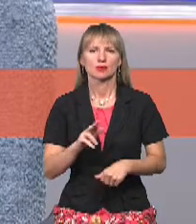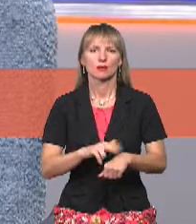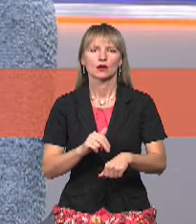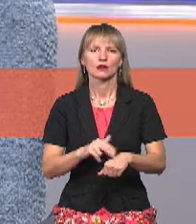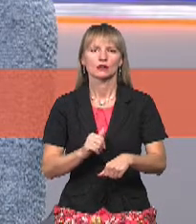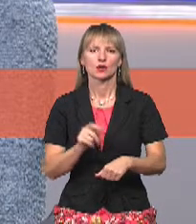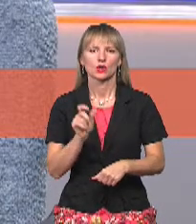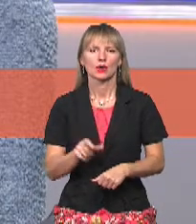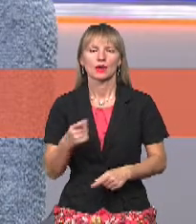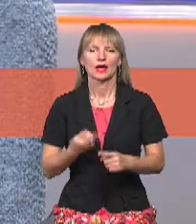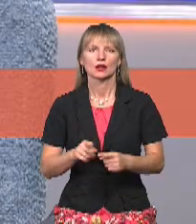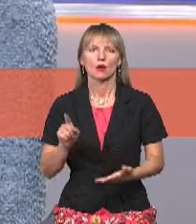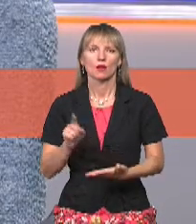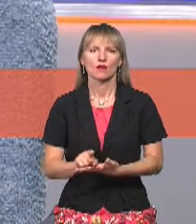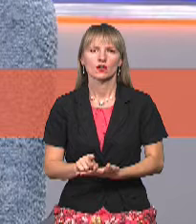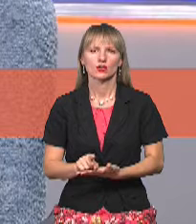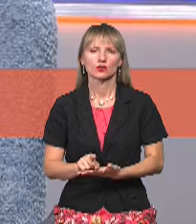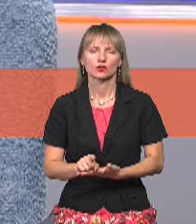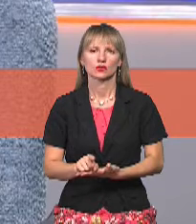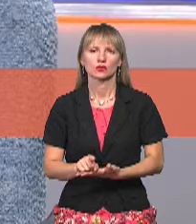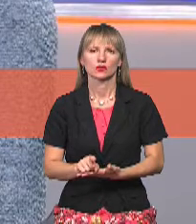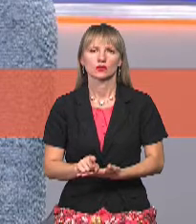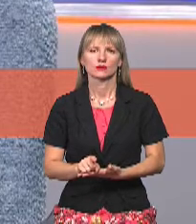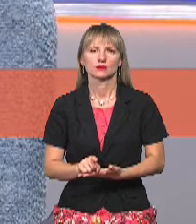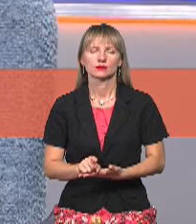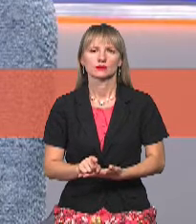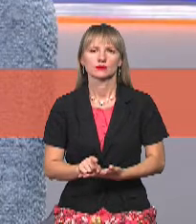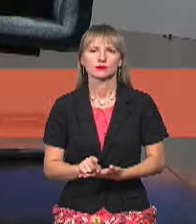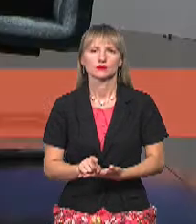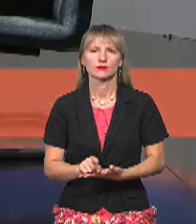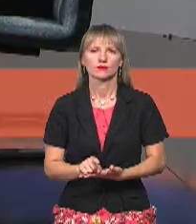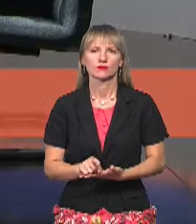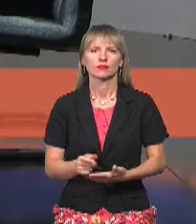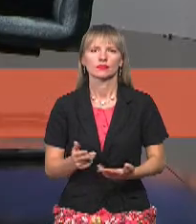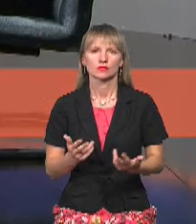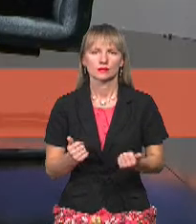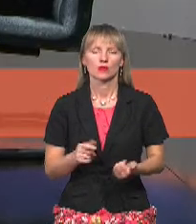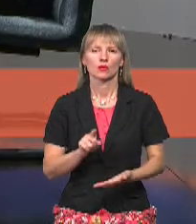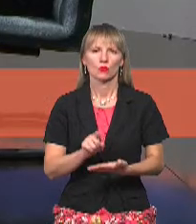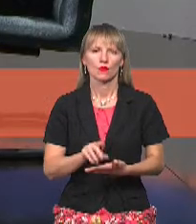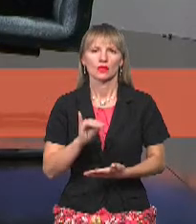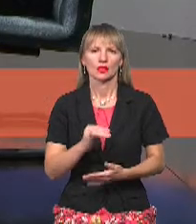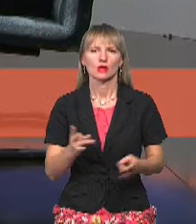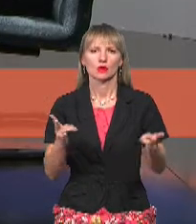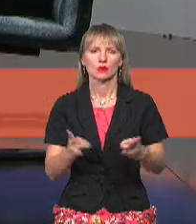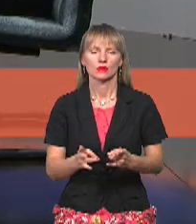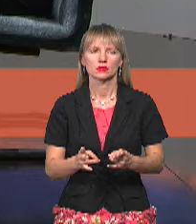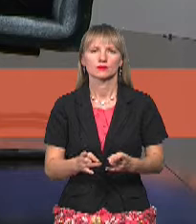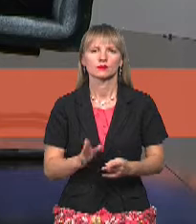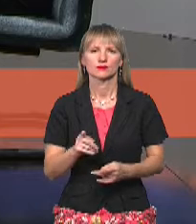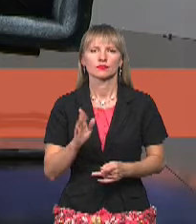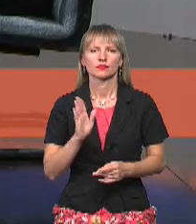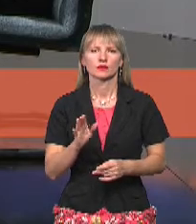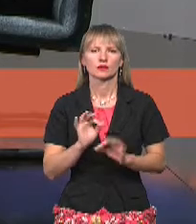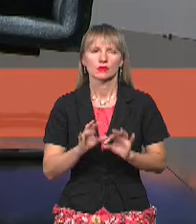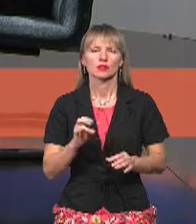поліцейського офіцера громади – це обов'язок? Ну, якби і обов'язок, і необхідність. Тобто він звітувати